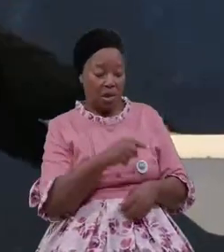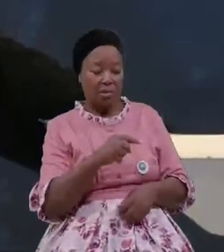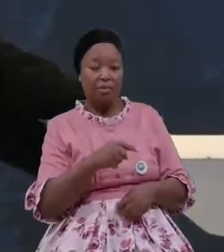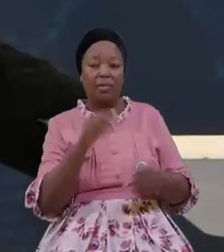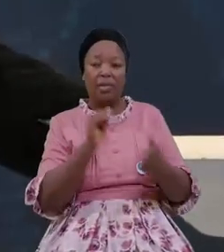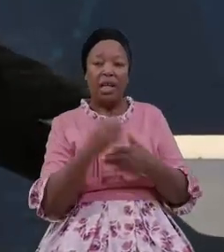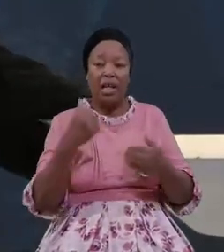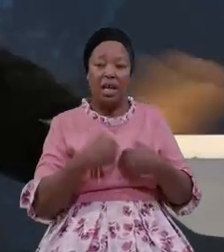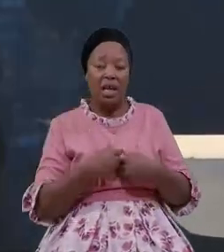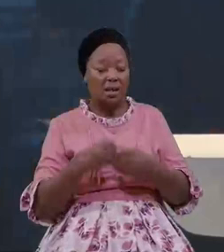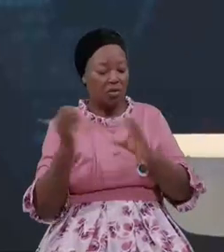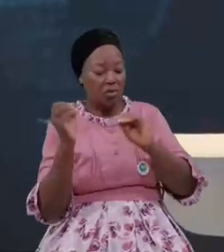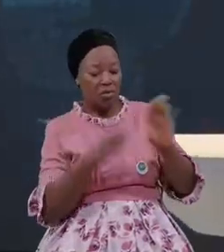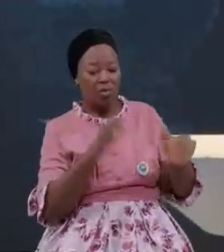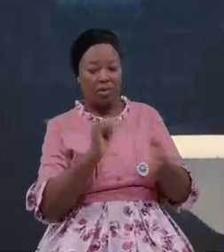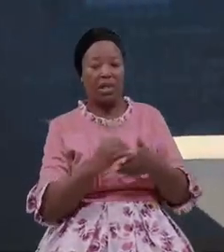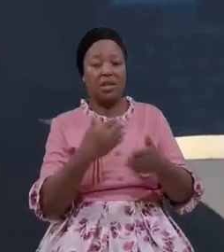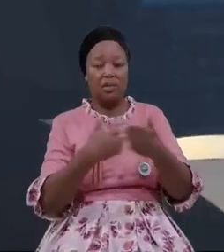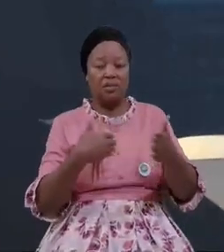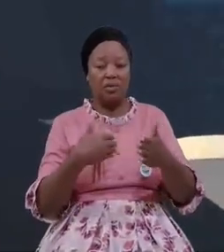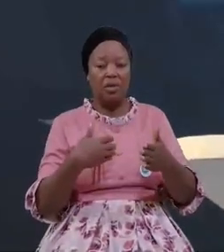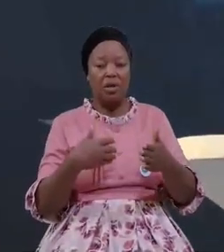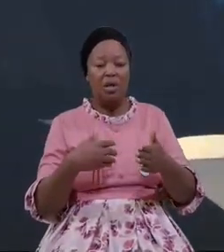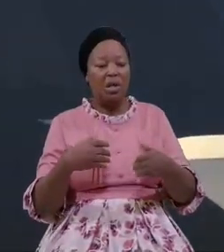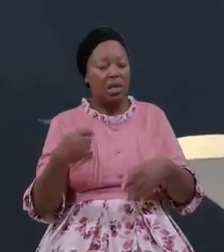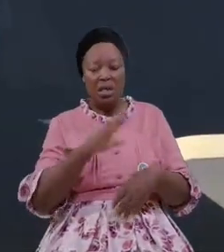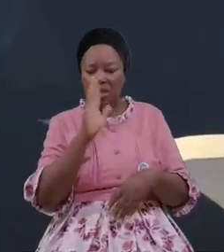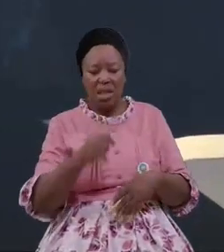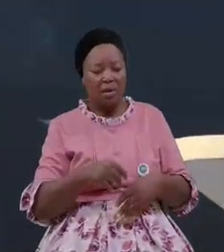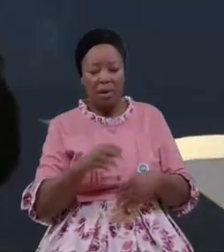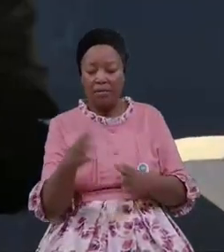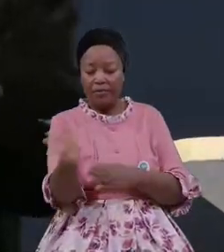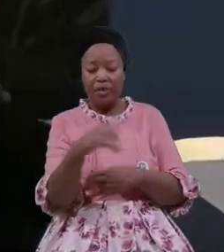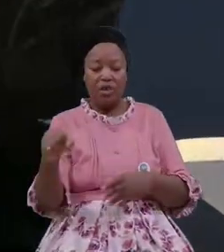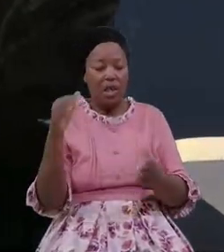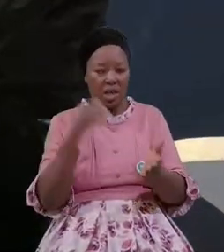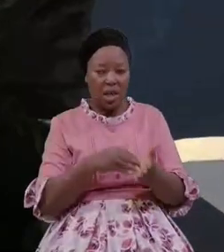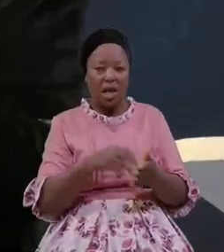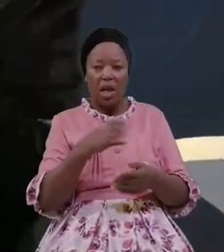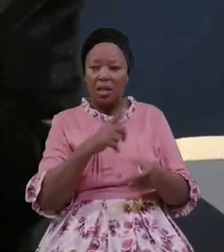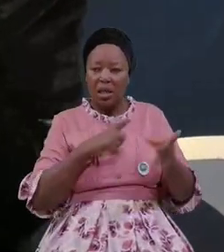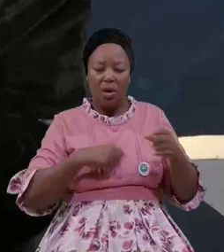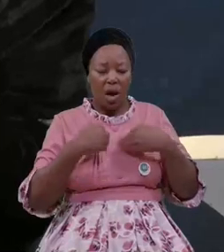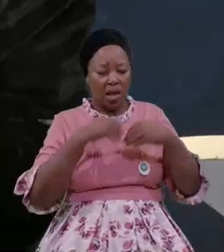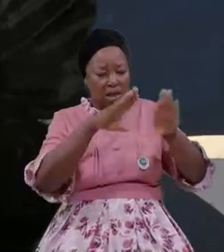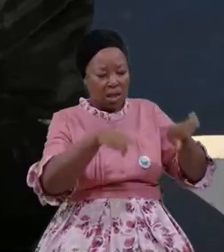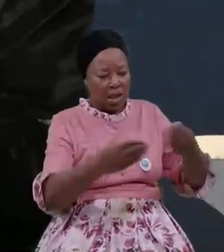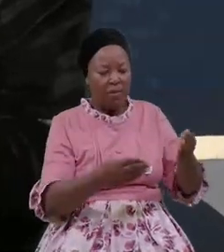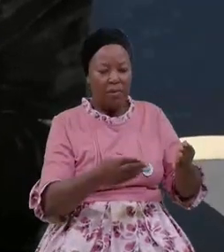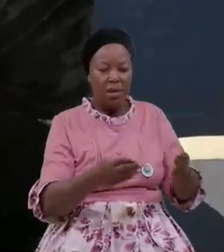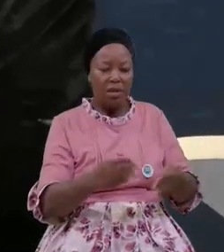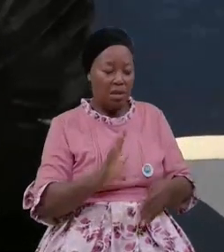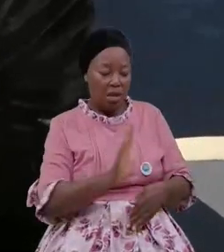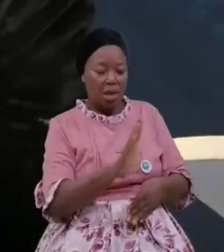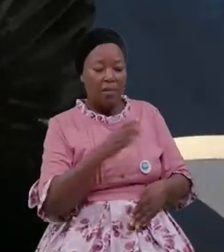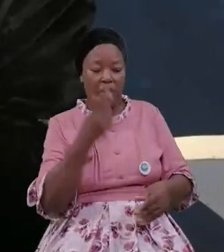abandonné cela au départ il a délaissé cela au départ et le Seigneur lui a donné la promesse que